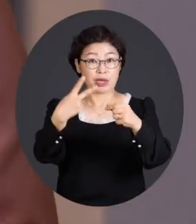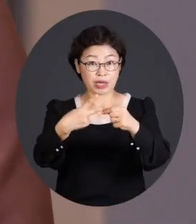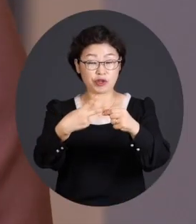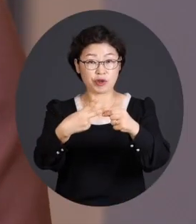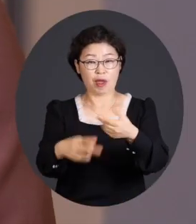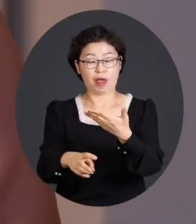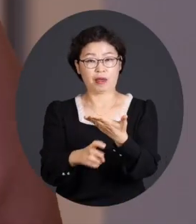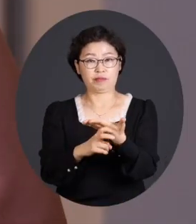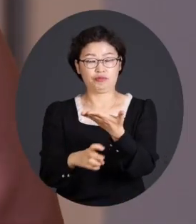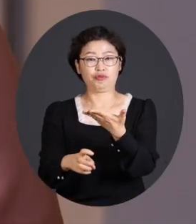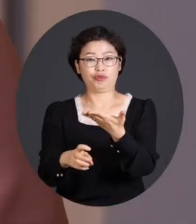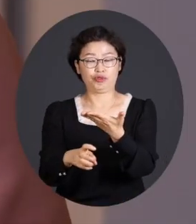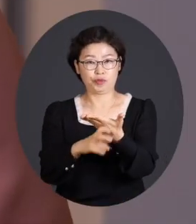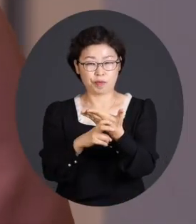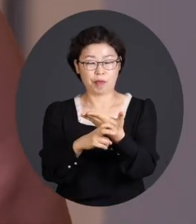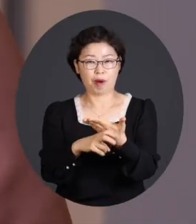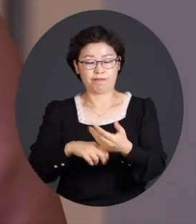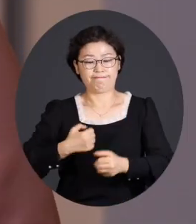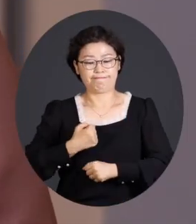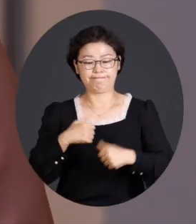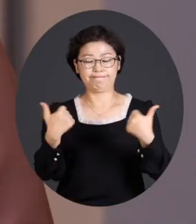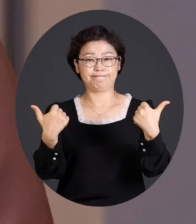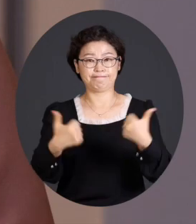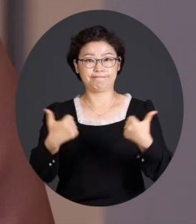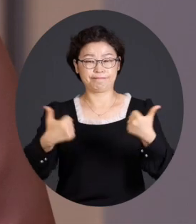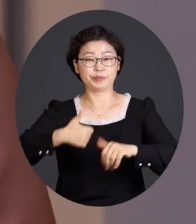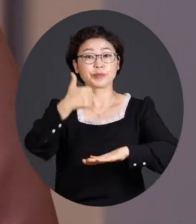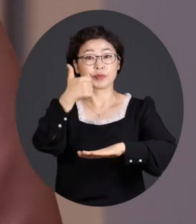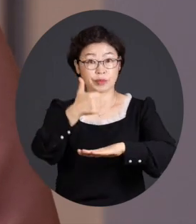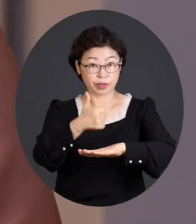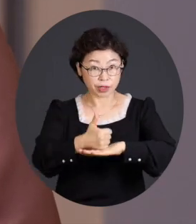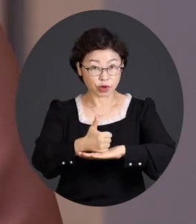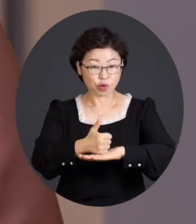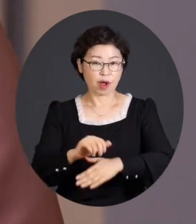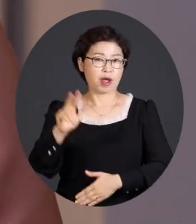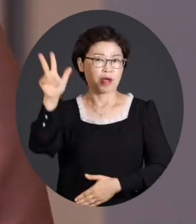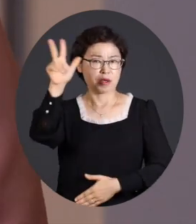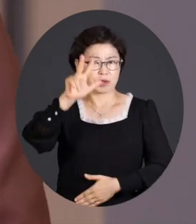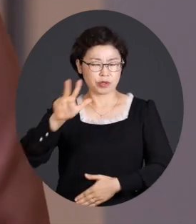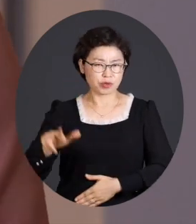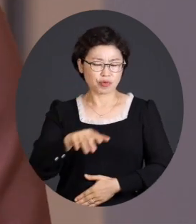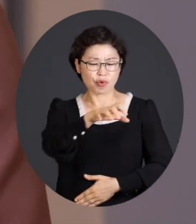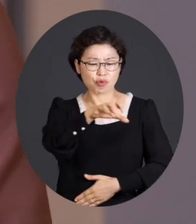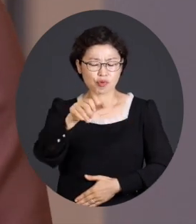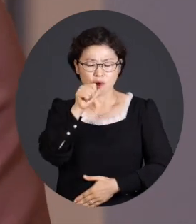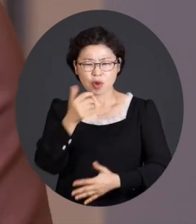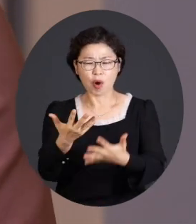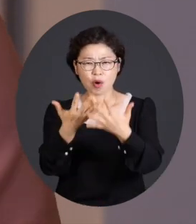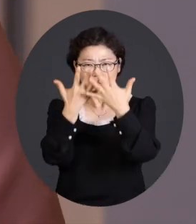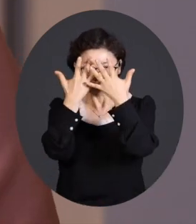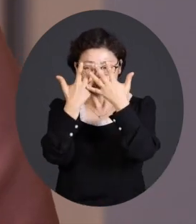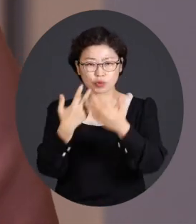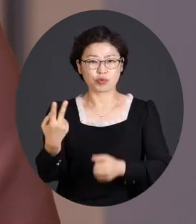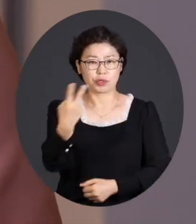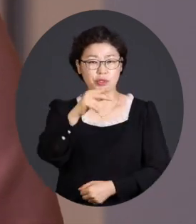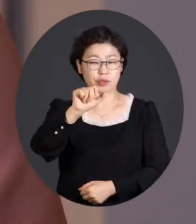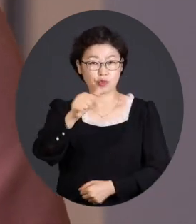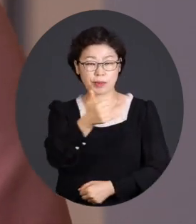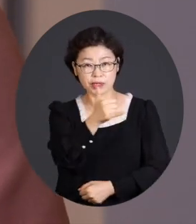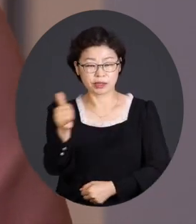두 차례에 걸쳐 열린 불법적인 군법회의, 그 결과 전국 각지의 형무소